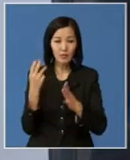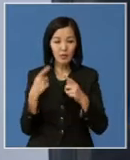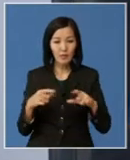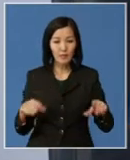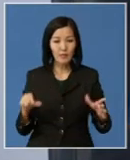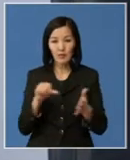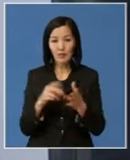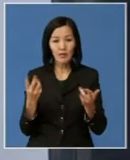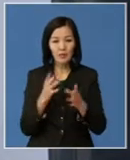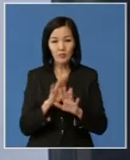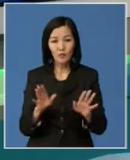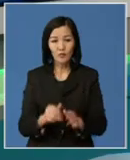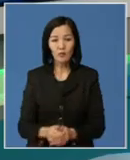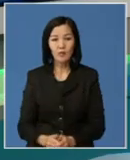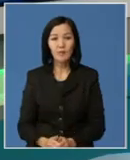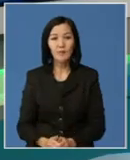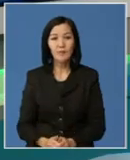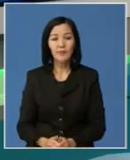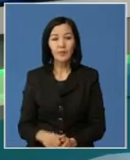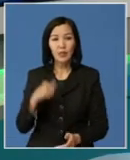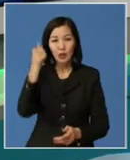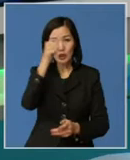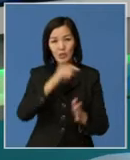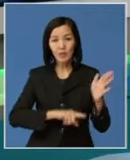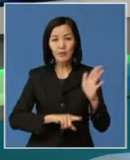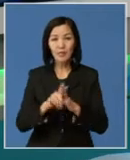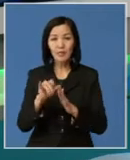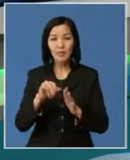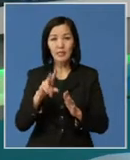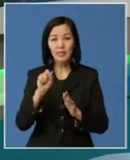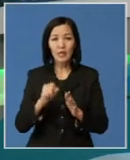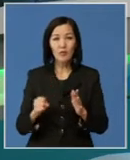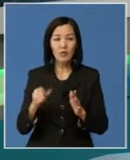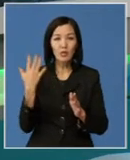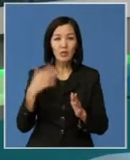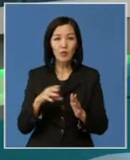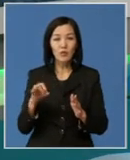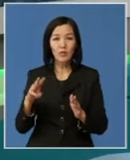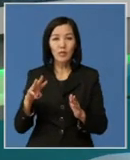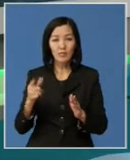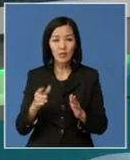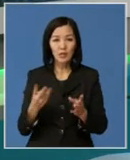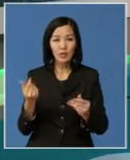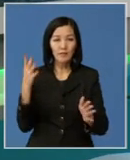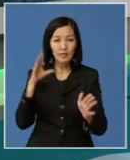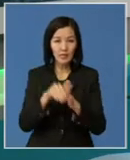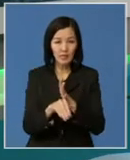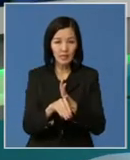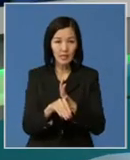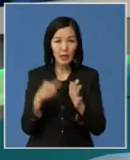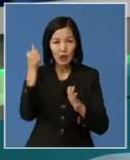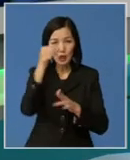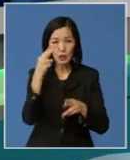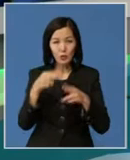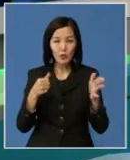тапсыру керек жоқ болады. Жыл басынан бері Іле ауданына 50 миллиард теңгеге жоқ инвестиция тартылған. Ал жыл